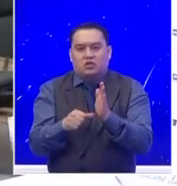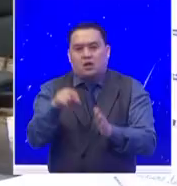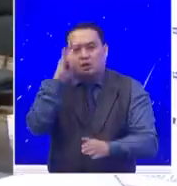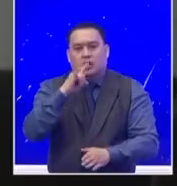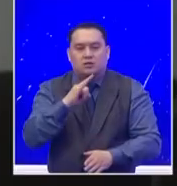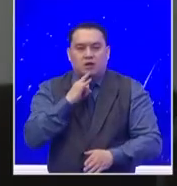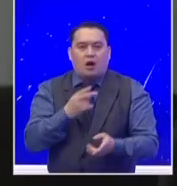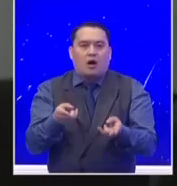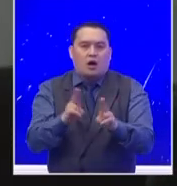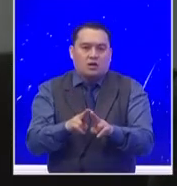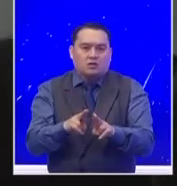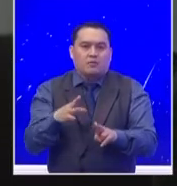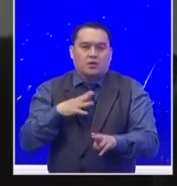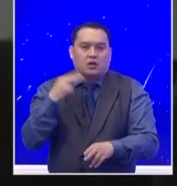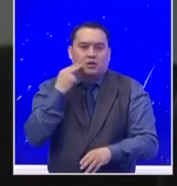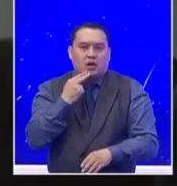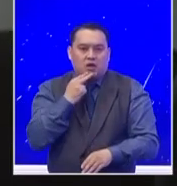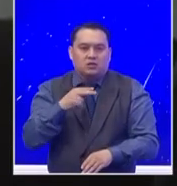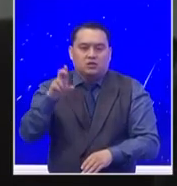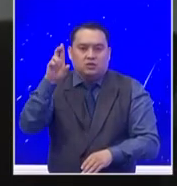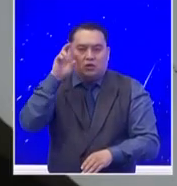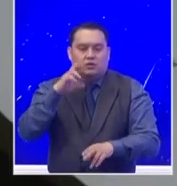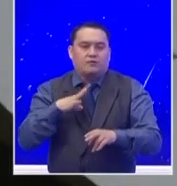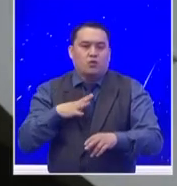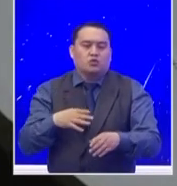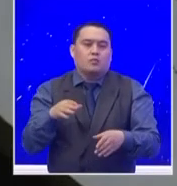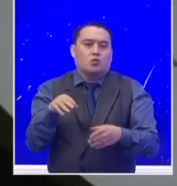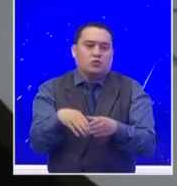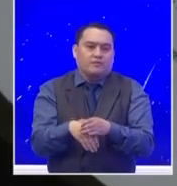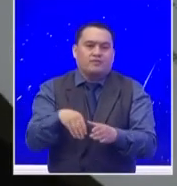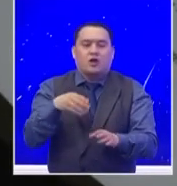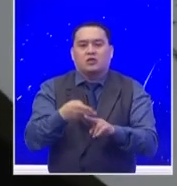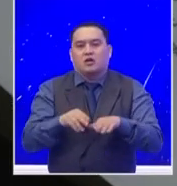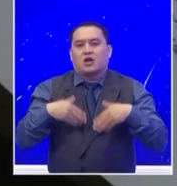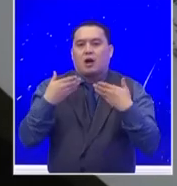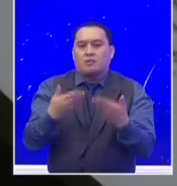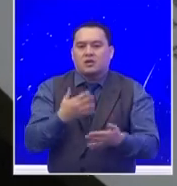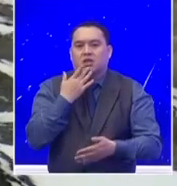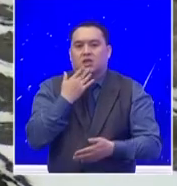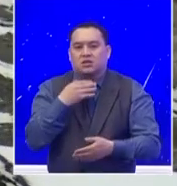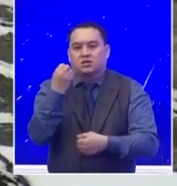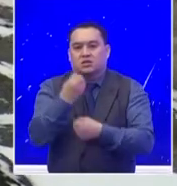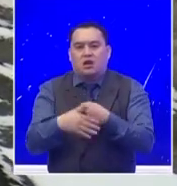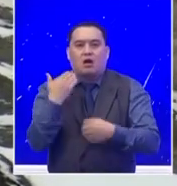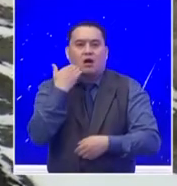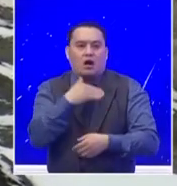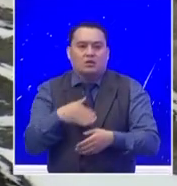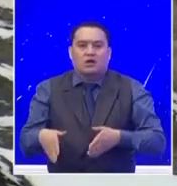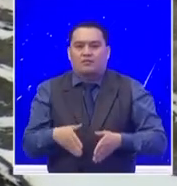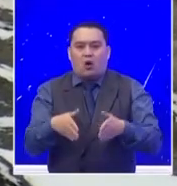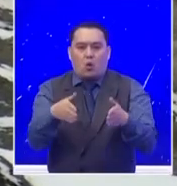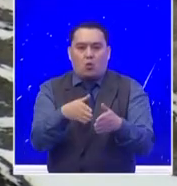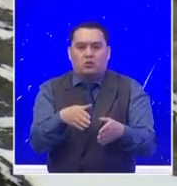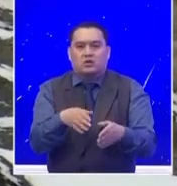казахстанцев, оставшуюся часть составят китайские граждане. Кроме того, компании будут учтены рекомендации Национального центра качества дорожных активов